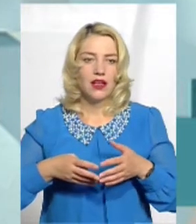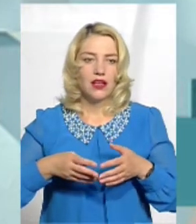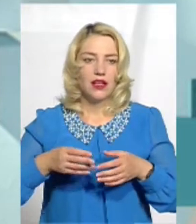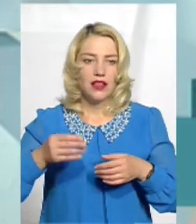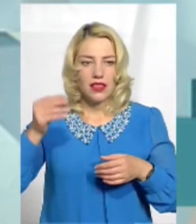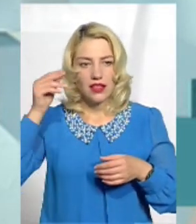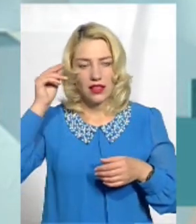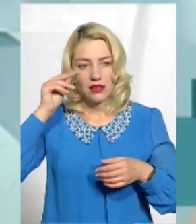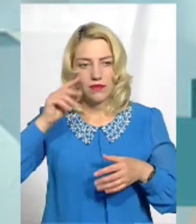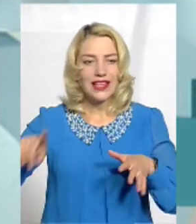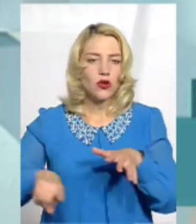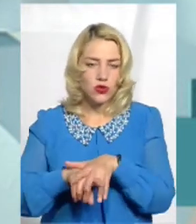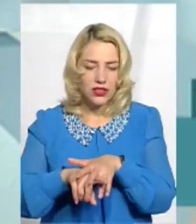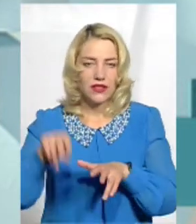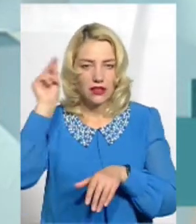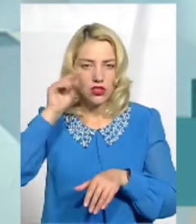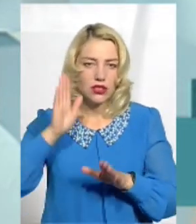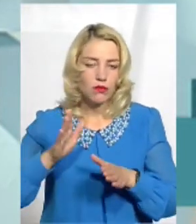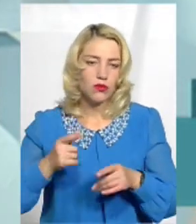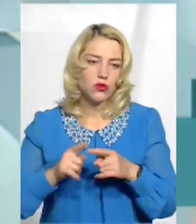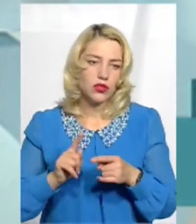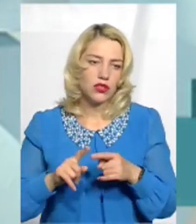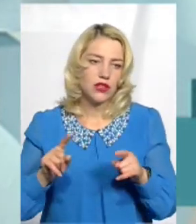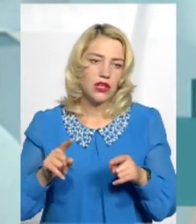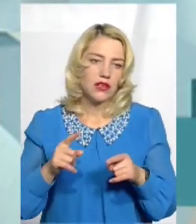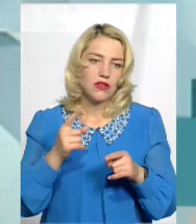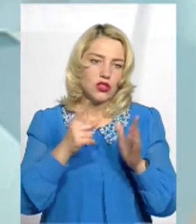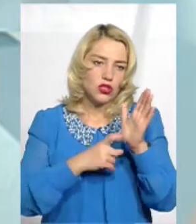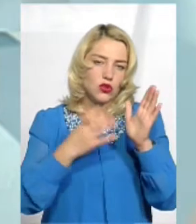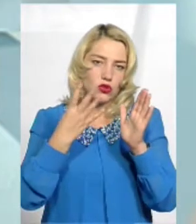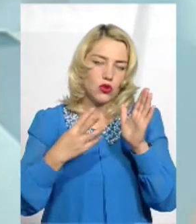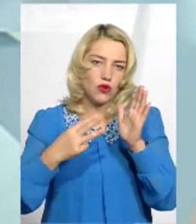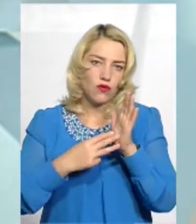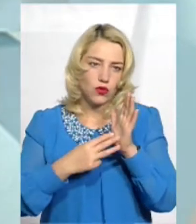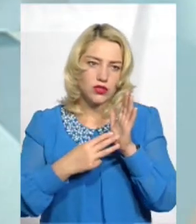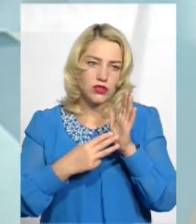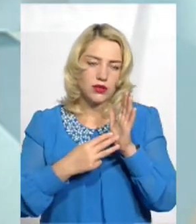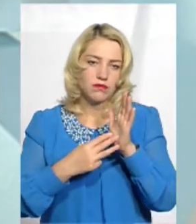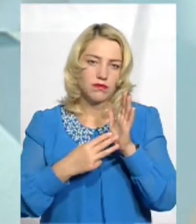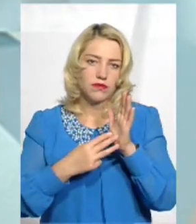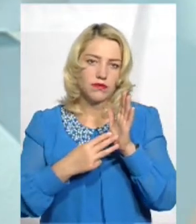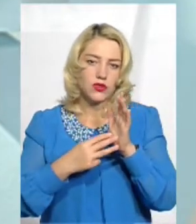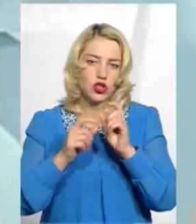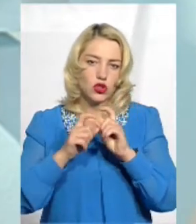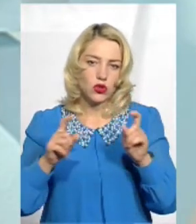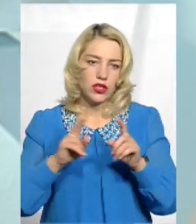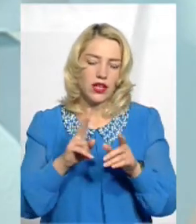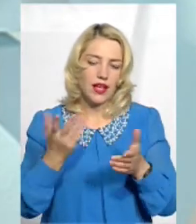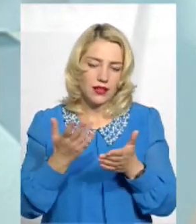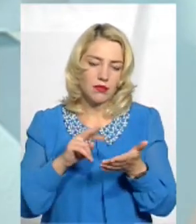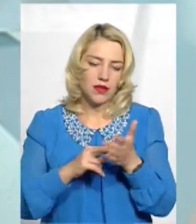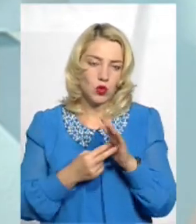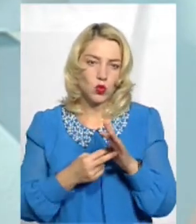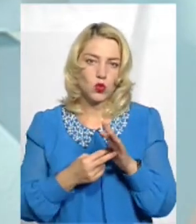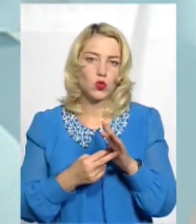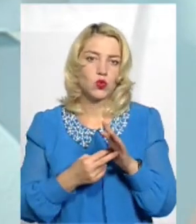1 вересня буде організовано в 126 навчальних закладах із 648, які планують розпочати роботу у новому навчальному